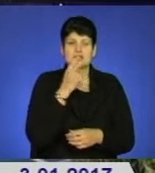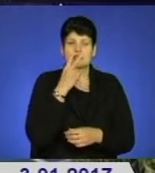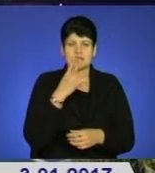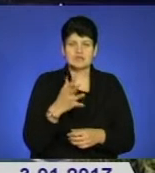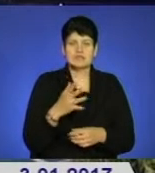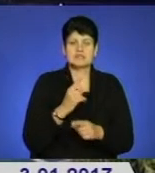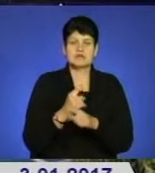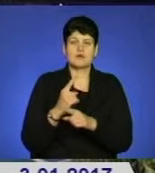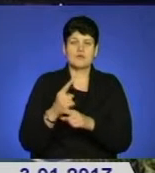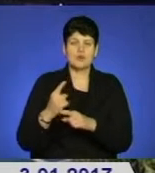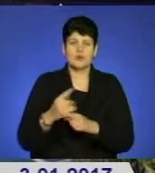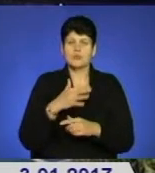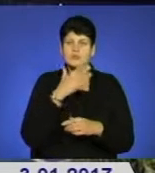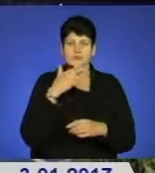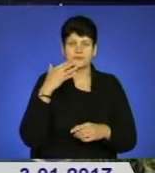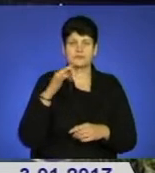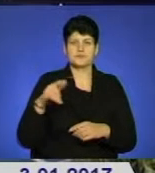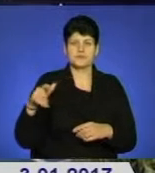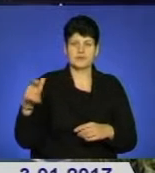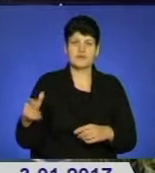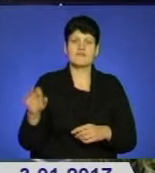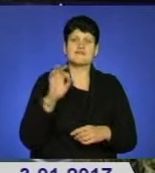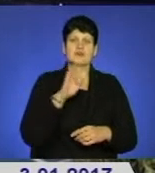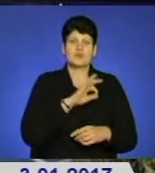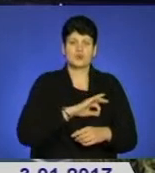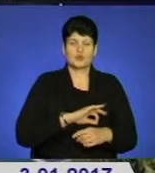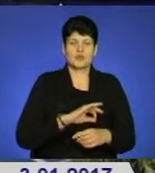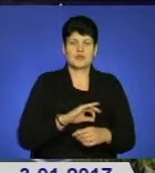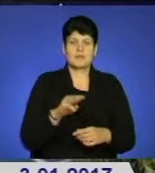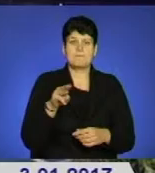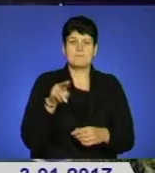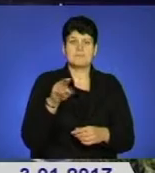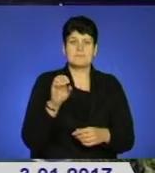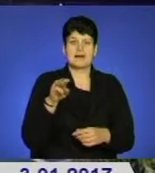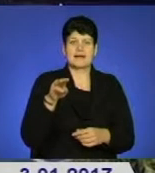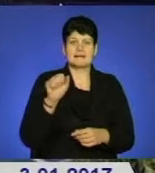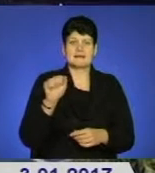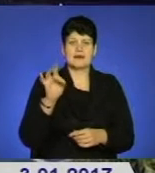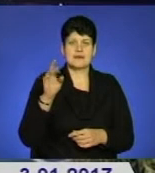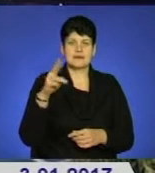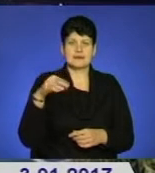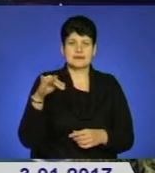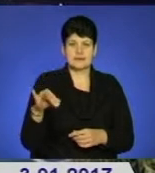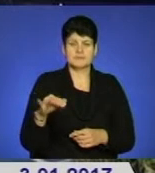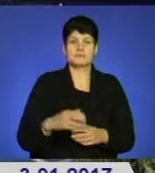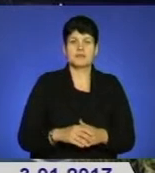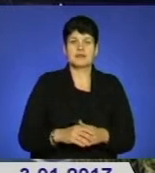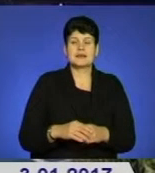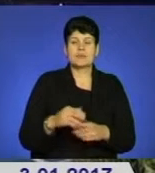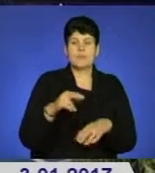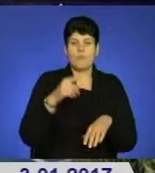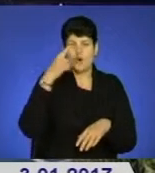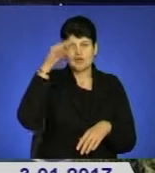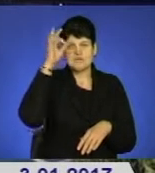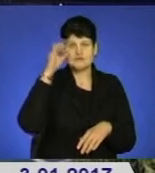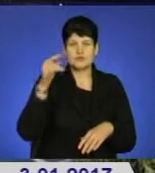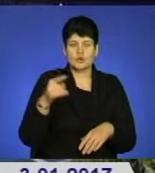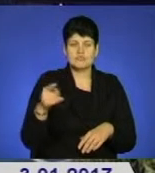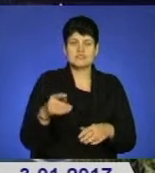звернення влади, чимало громадян таки використовували петарди та салюти. І поліцейські Тернопільщини вилучили у